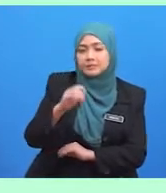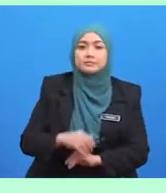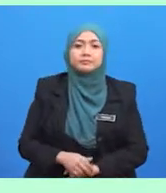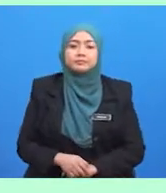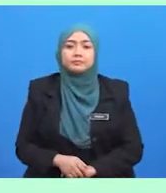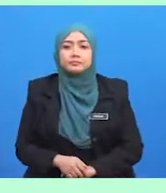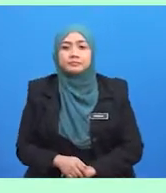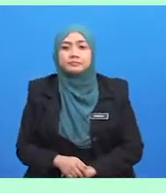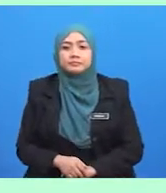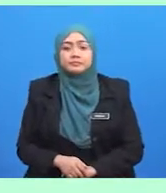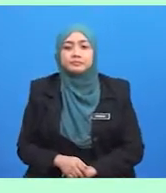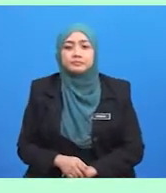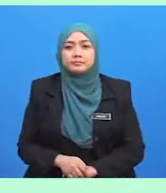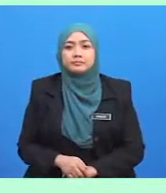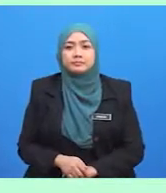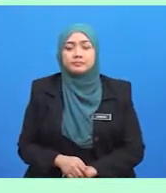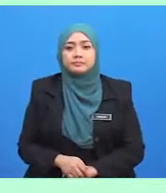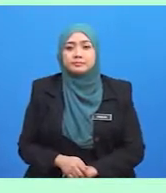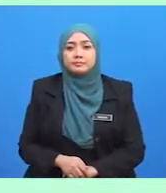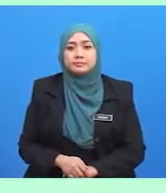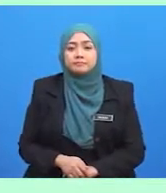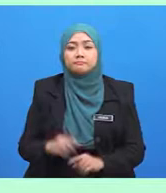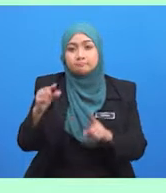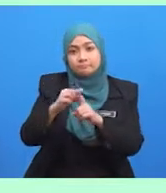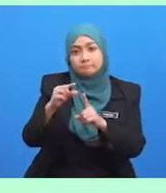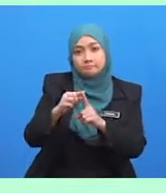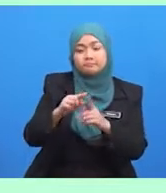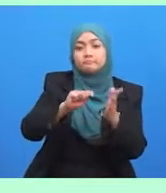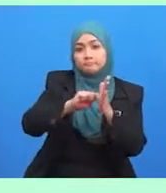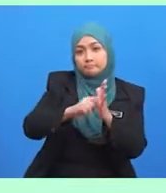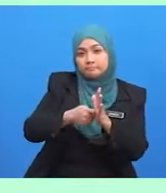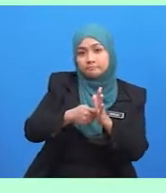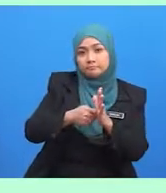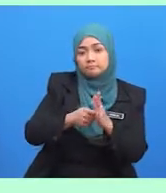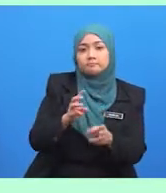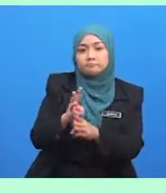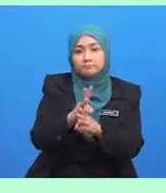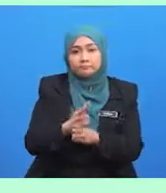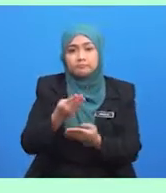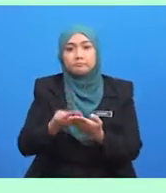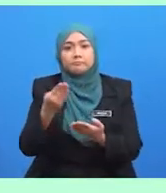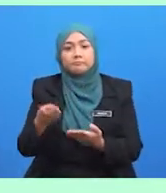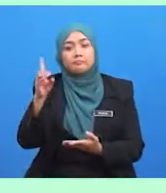Kawalan pertukaran asing. Kata kunci ialah mengawal pembelian dolar Singapura.